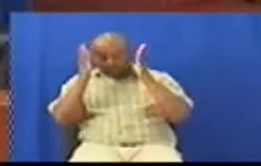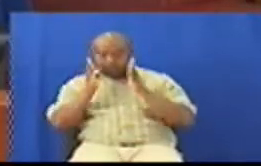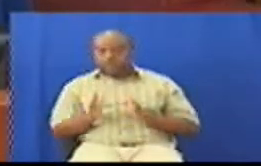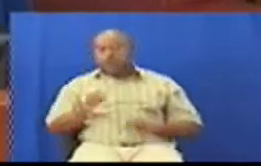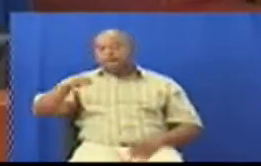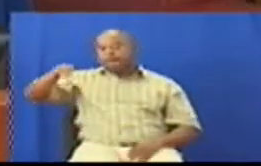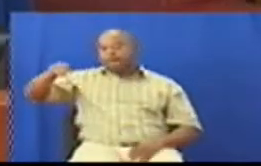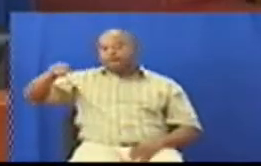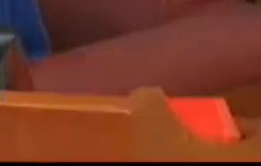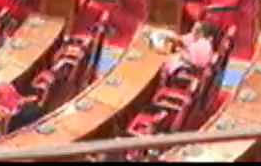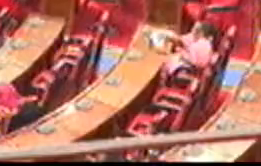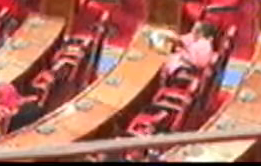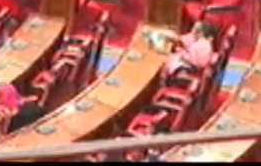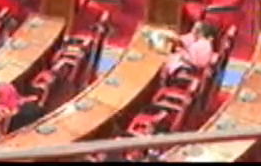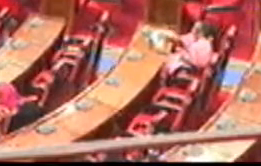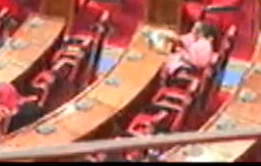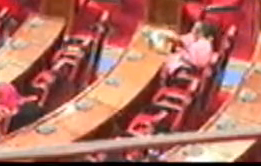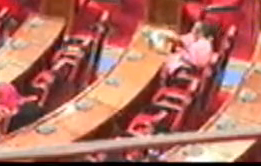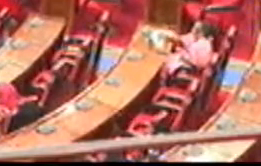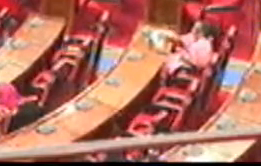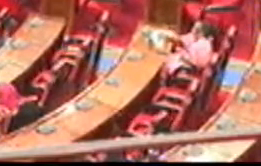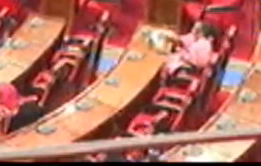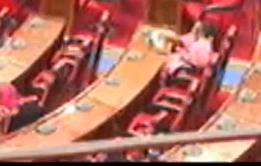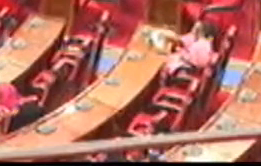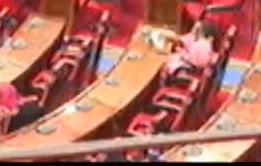Musa Rashid Ntimizi.